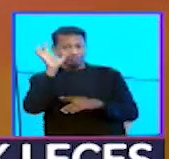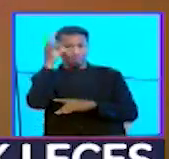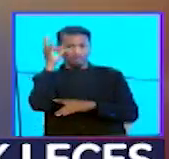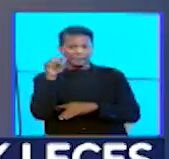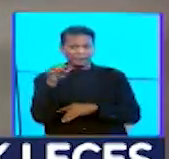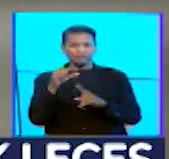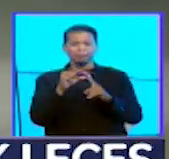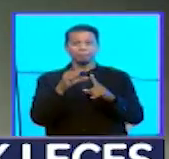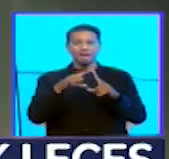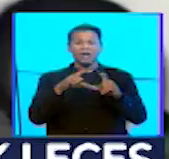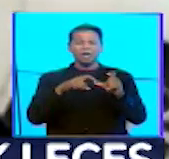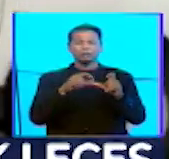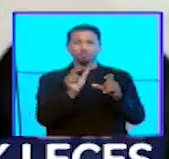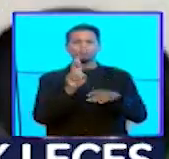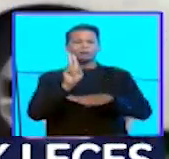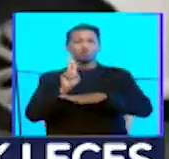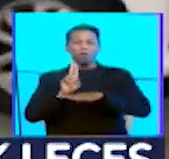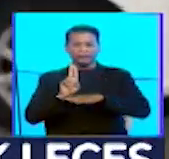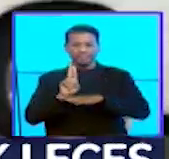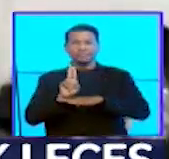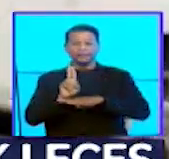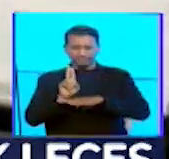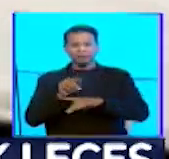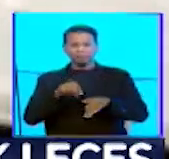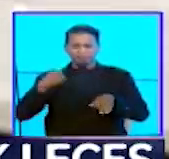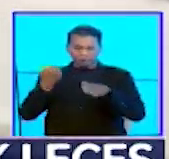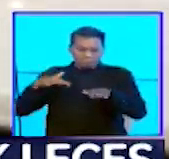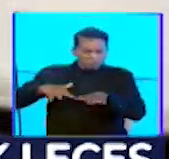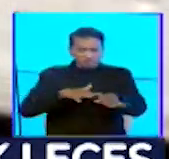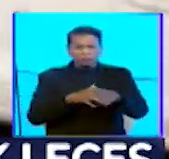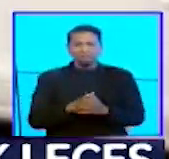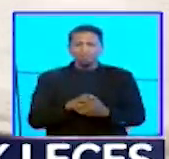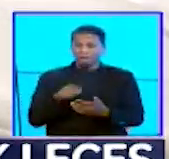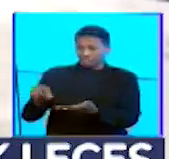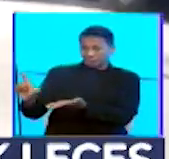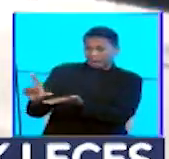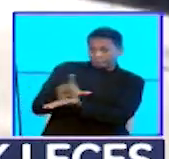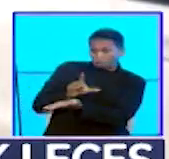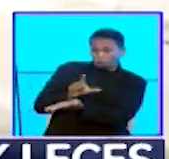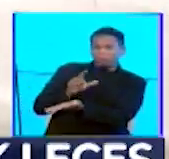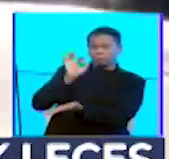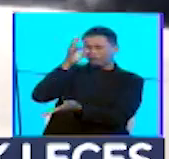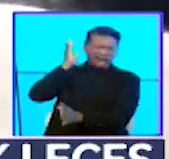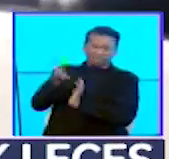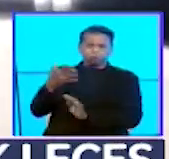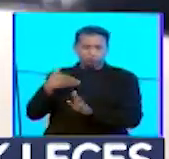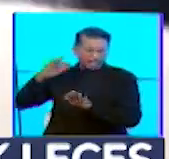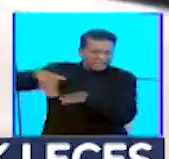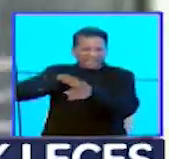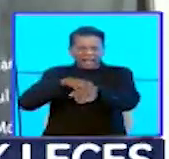yang kabur ke arah Leces. Mendapat informasi tersebut, Satreskrim Polsek Leces bergerak dan mengadang kendaraan